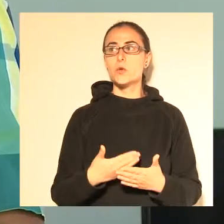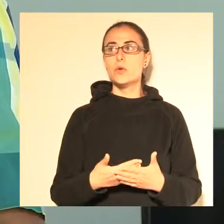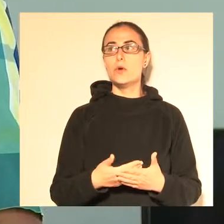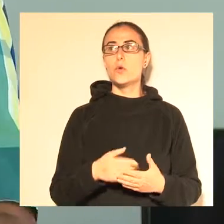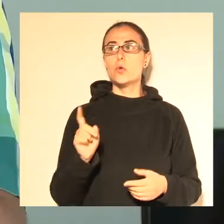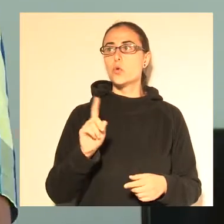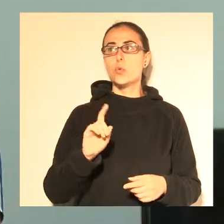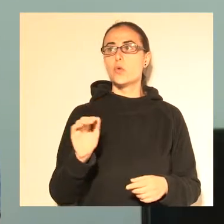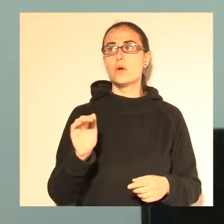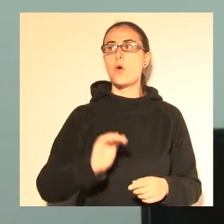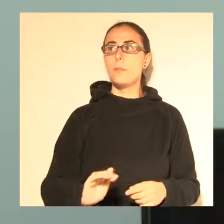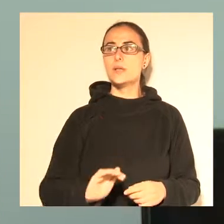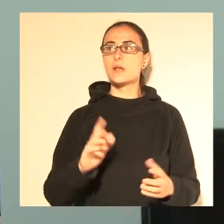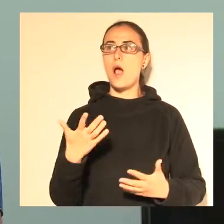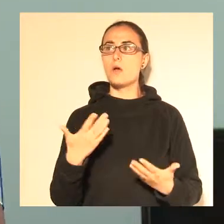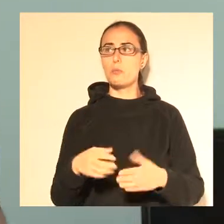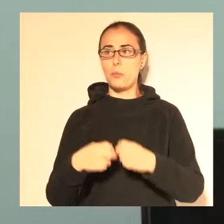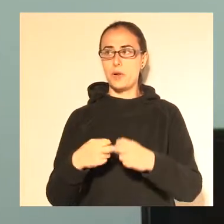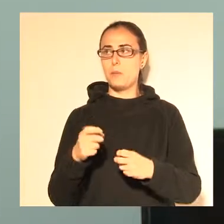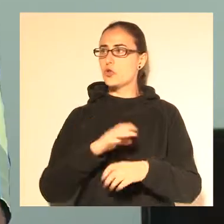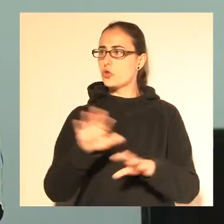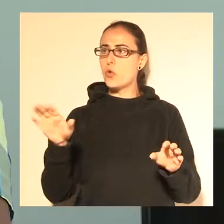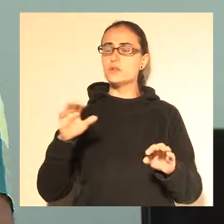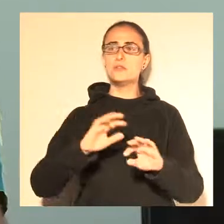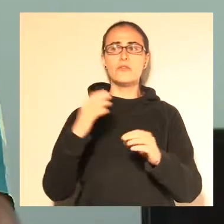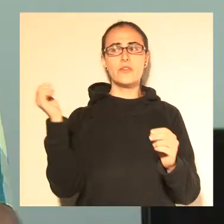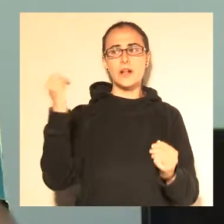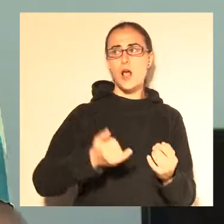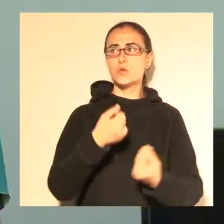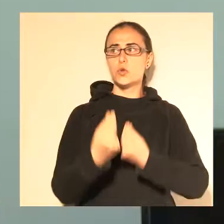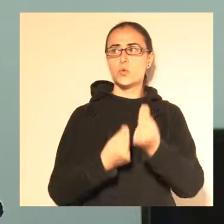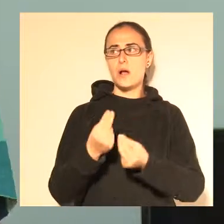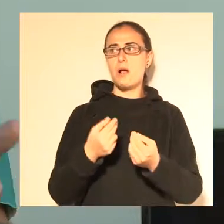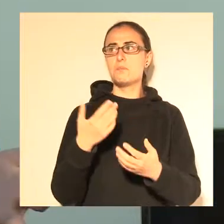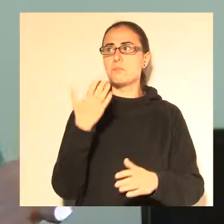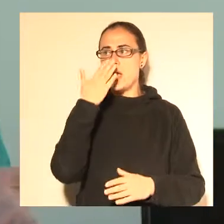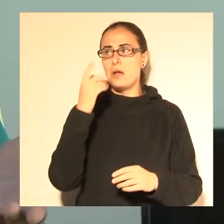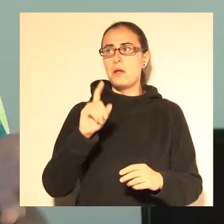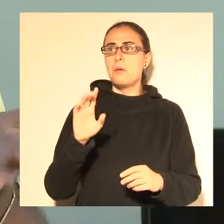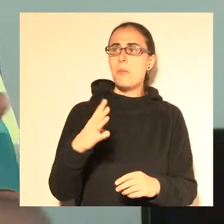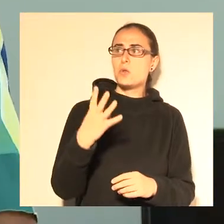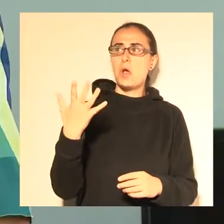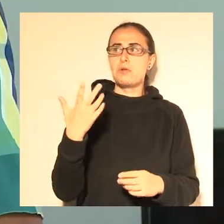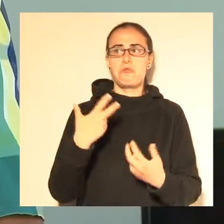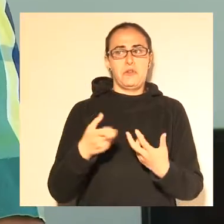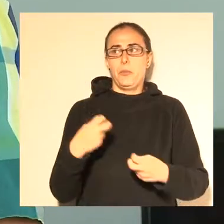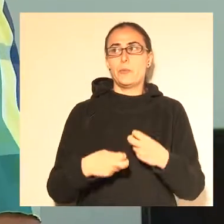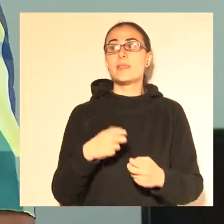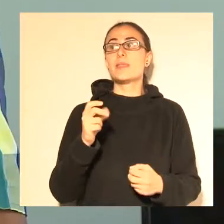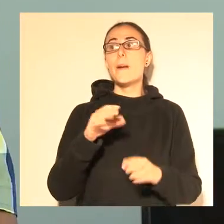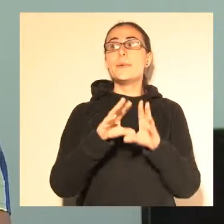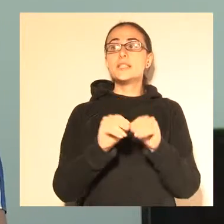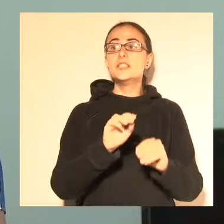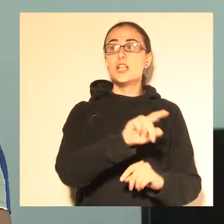că nu copiii de la grădiniță au avut o problemă toți veneau se jucau cu ea dădeau mâna ăștia micuți la trei patru ani ce problemă